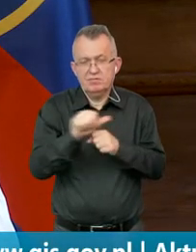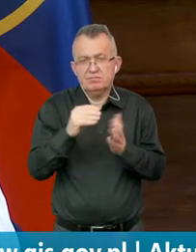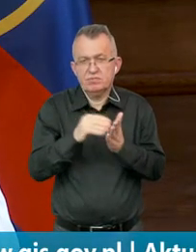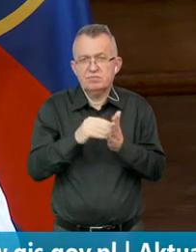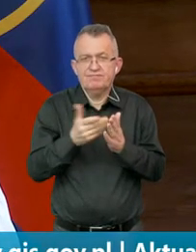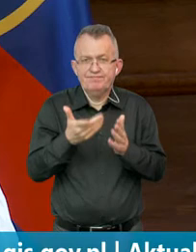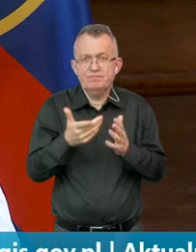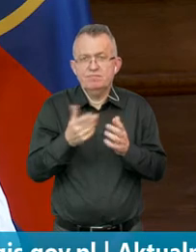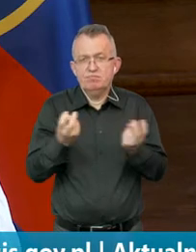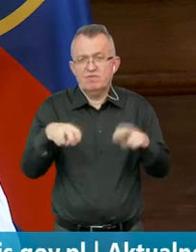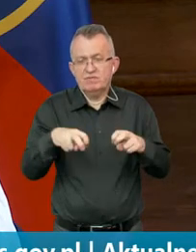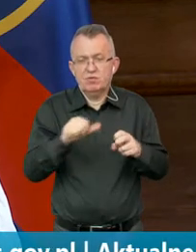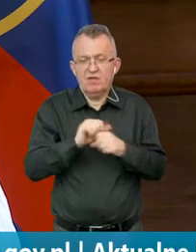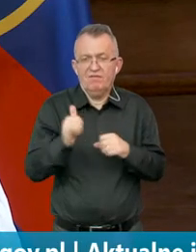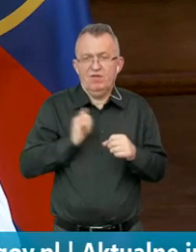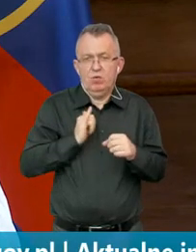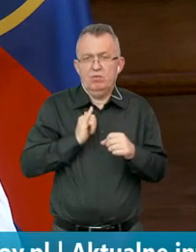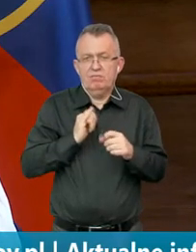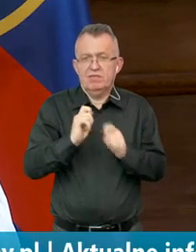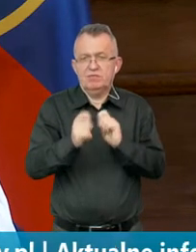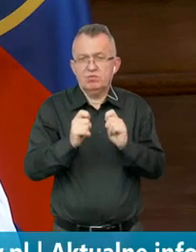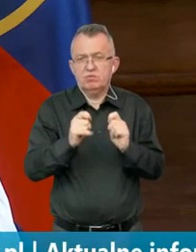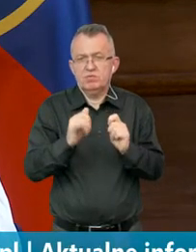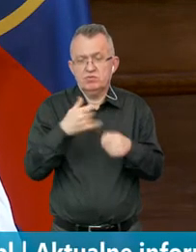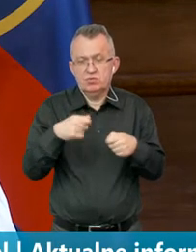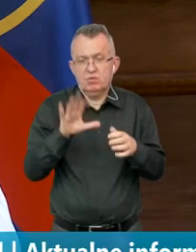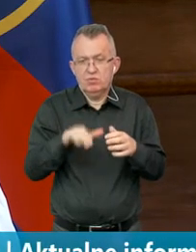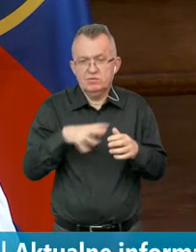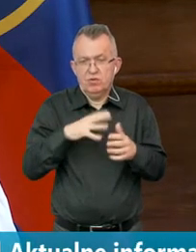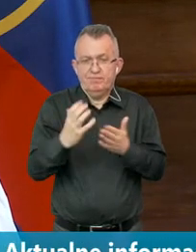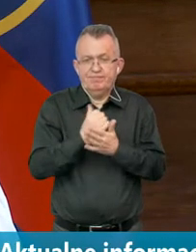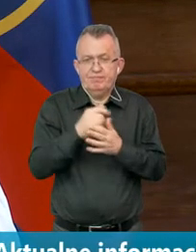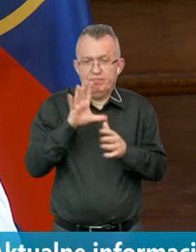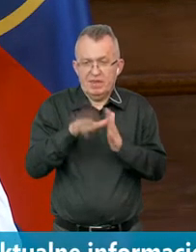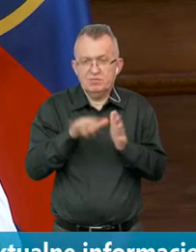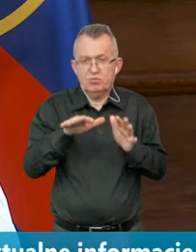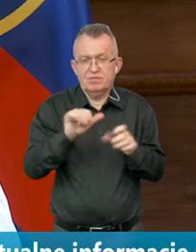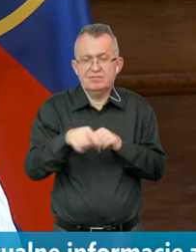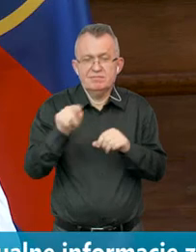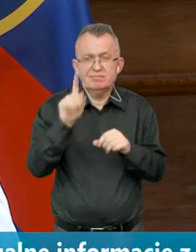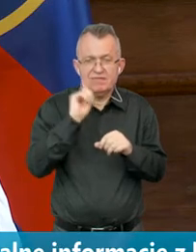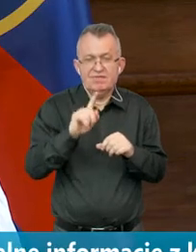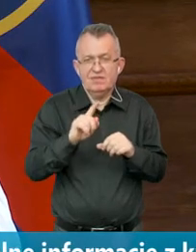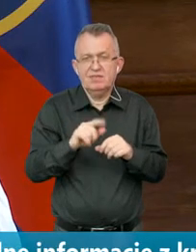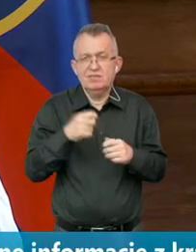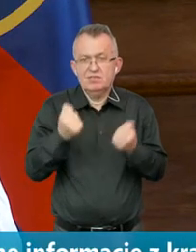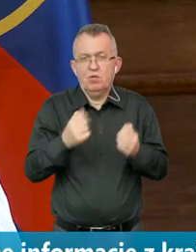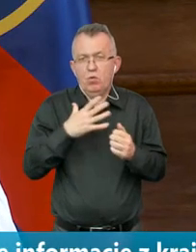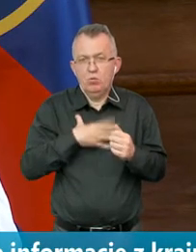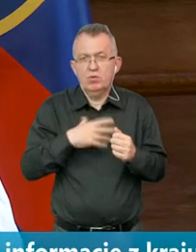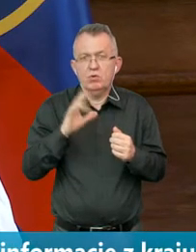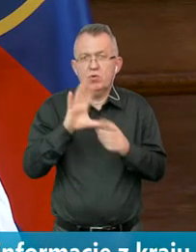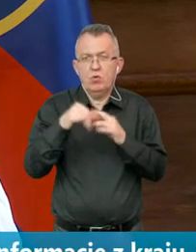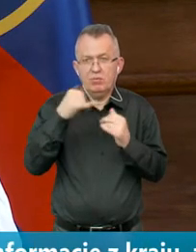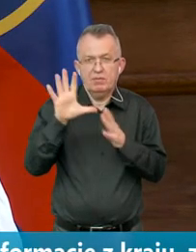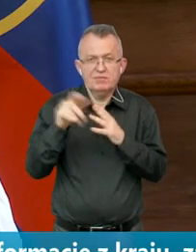powstają. Jest to wygodny sposób transportu i rzeczywiście Szczecin może być odbierany jako miasto rond. Kierowcy szczecińscy to lubią, ci, którzy są